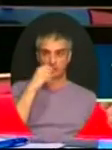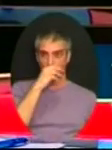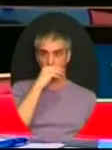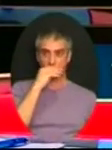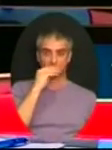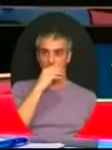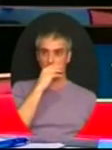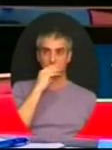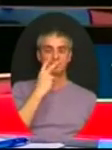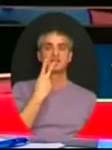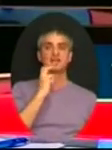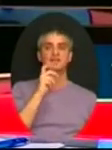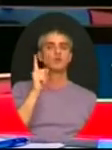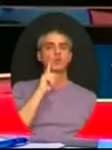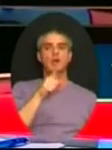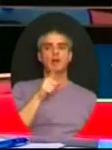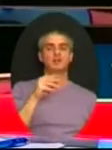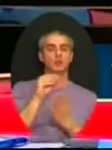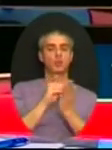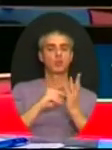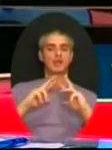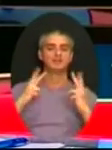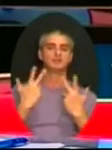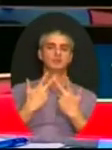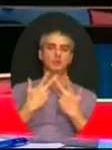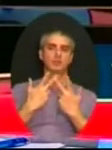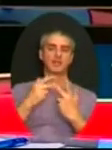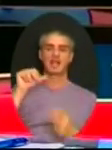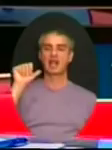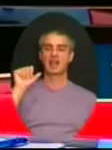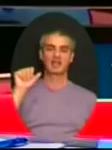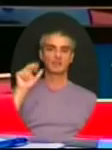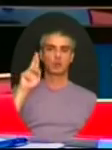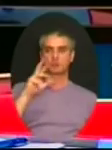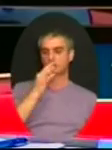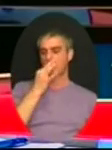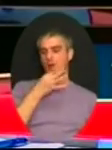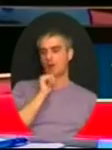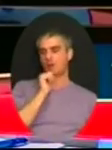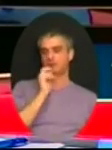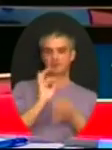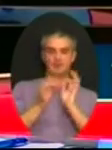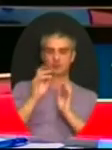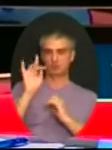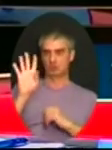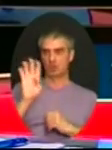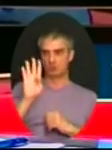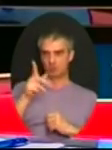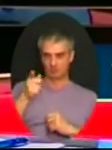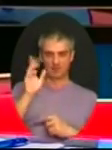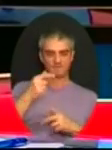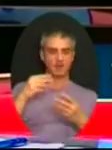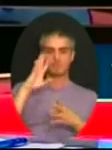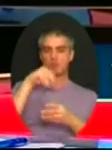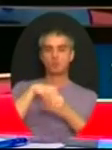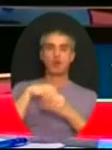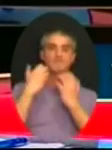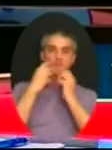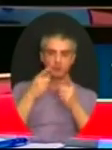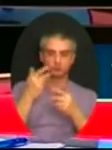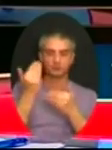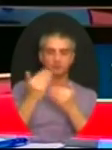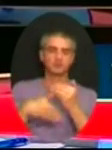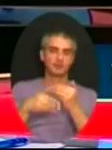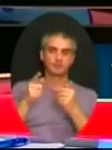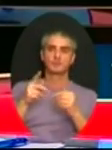העדיף, איכשהו, הוא קרא לזה דוח ציבורי. אליקים רובינשטיין לא רצה להעמיד לדין את ראש הממשלה בנימין נתניהו ואת המעורבים בפרשה הזאת. זה